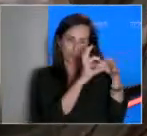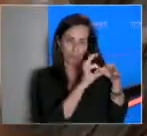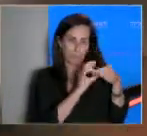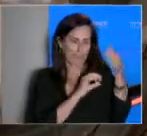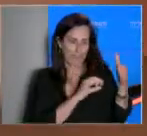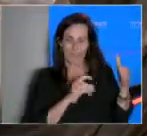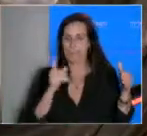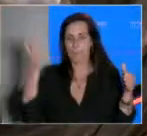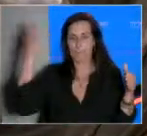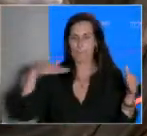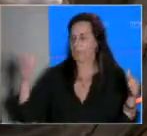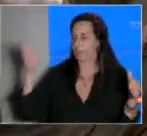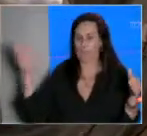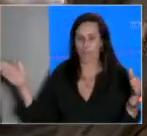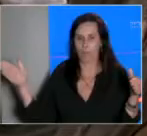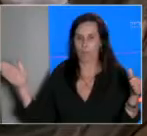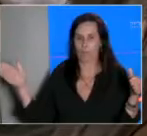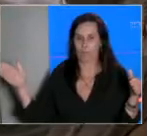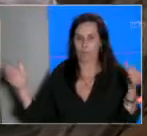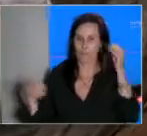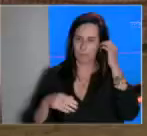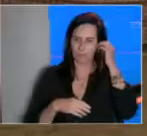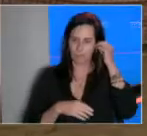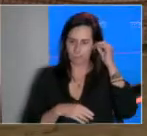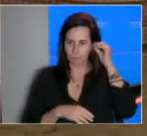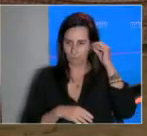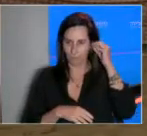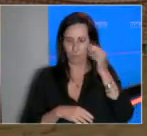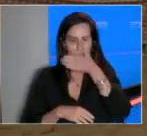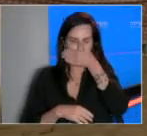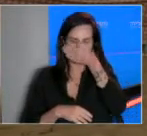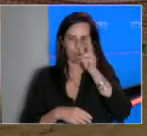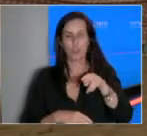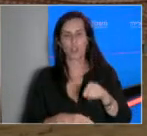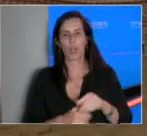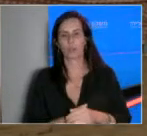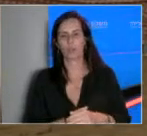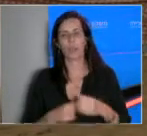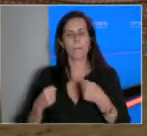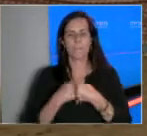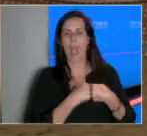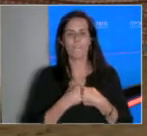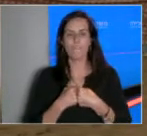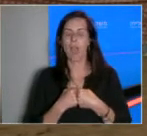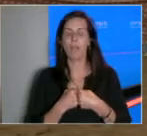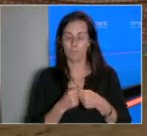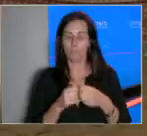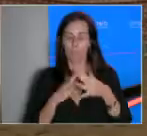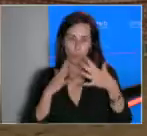מצד אחד, ומצרים עם סינואר מצד שני, ויש לנו פה מאבק